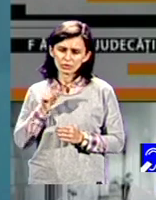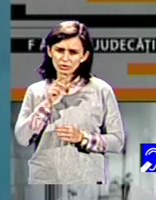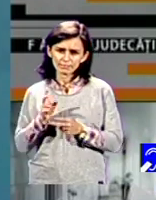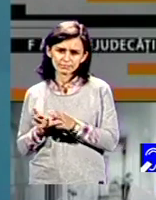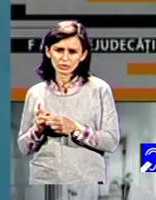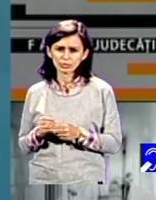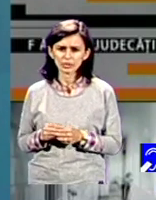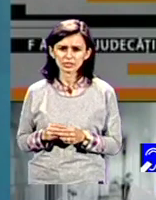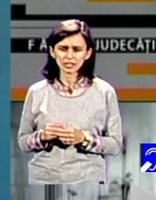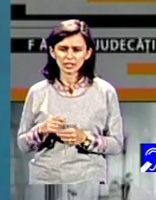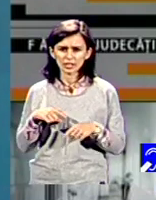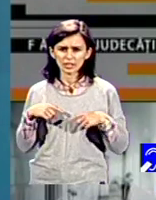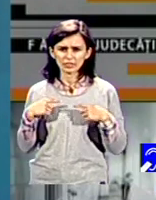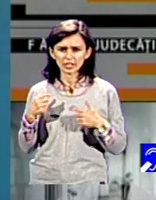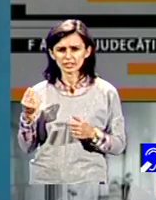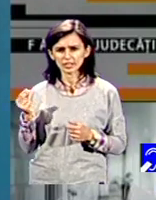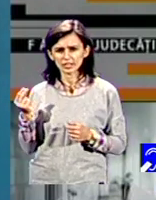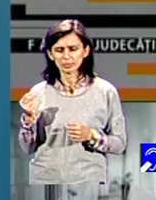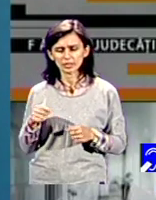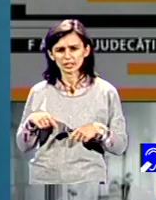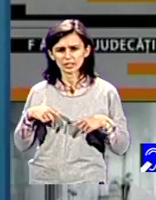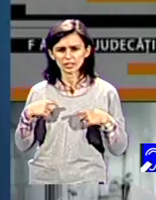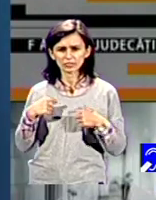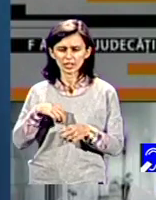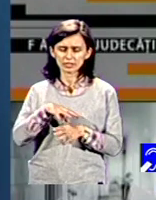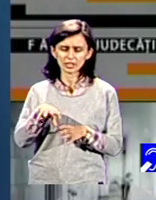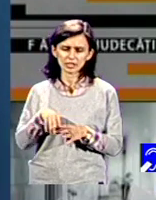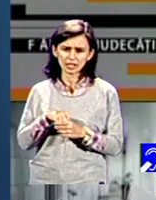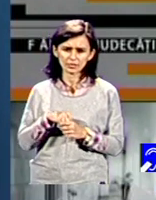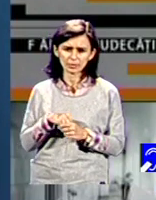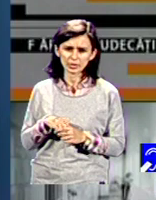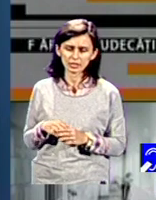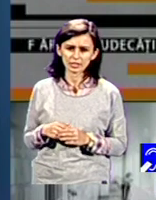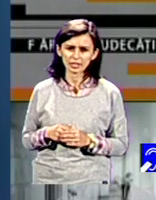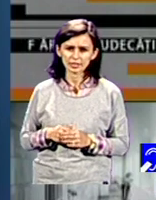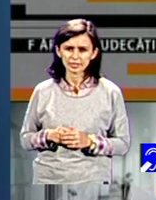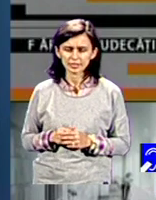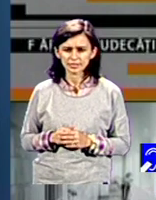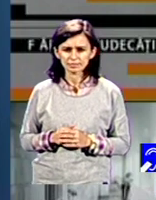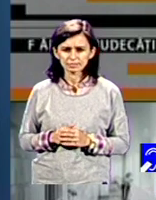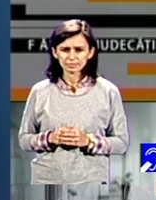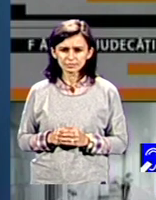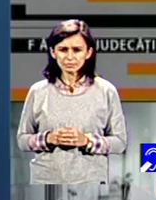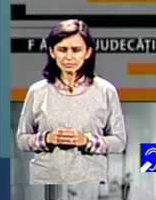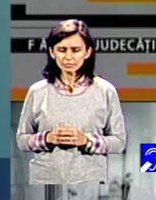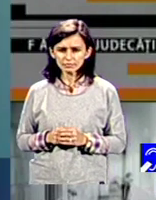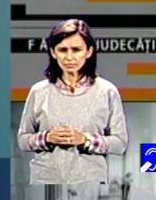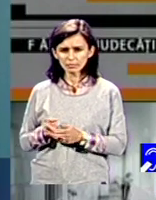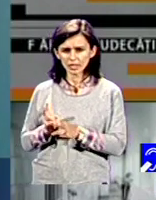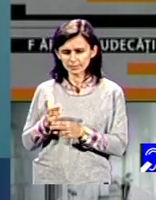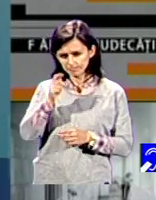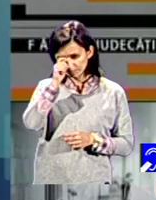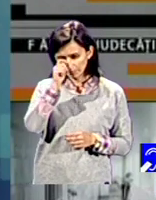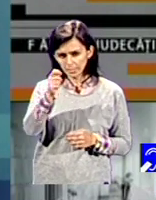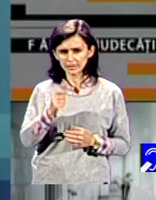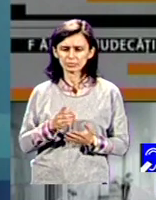la viață de familie pentru că neapărat vreau să dedic la final câteva minute și acestui aspect în intervenția cu dumneavoastră cum se respectă până